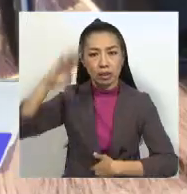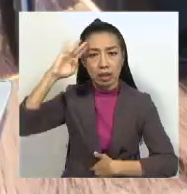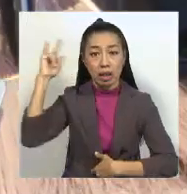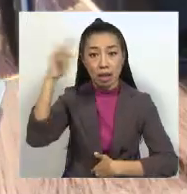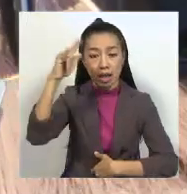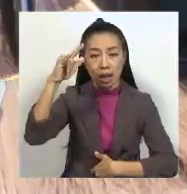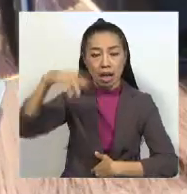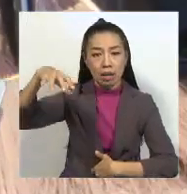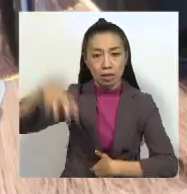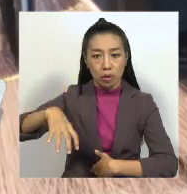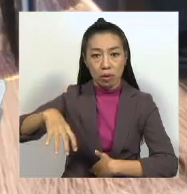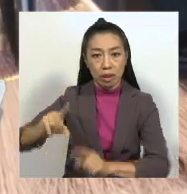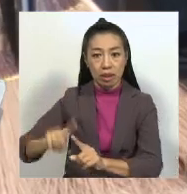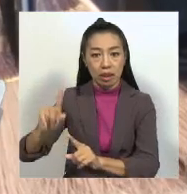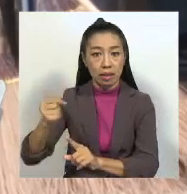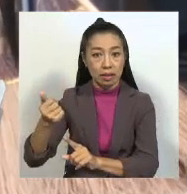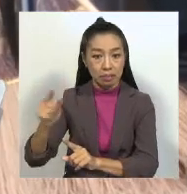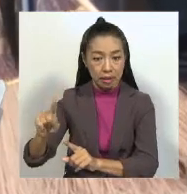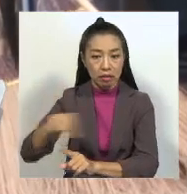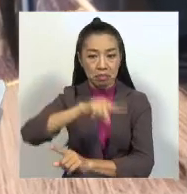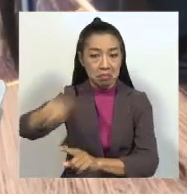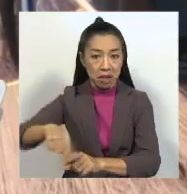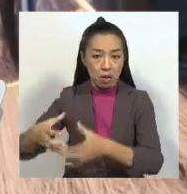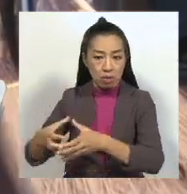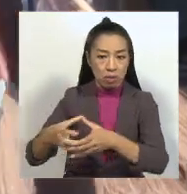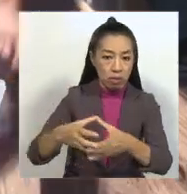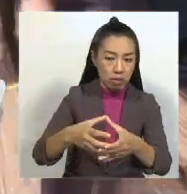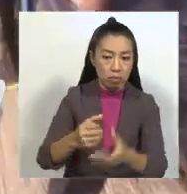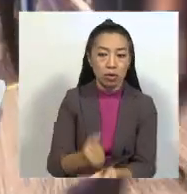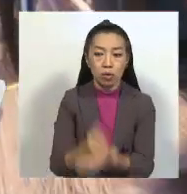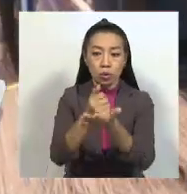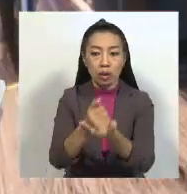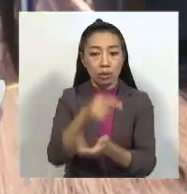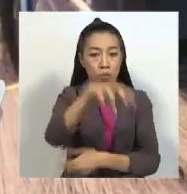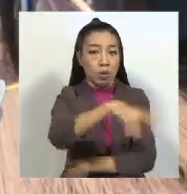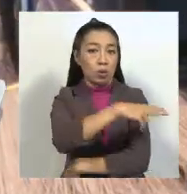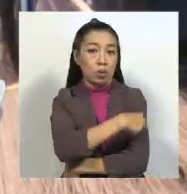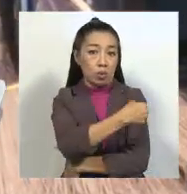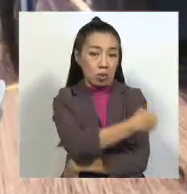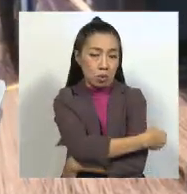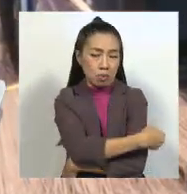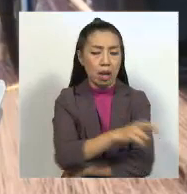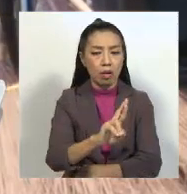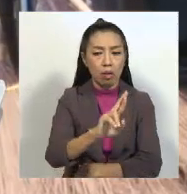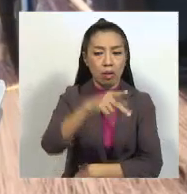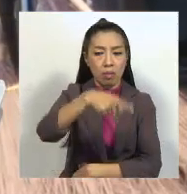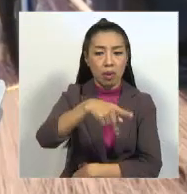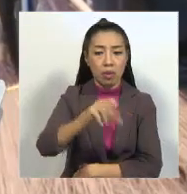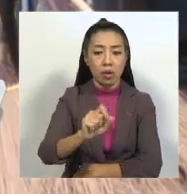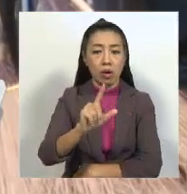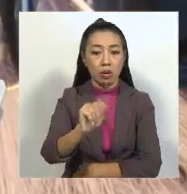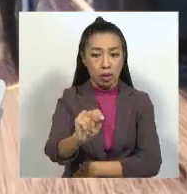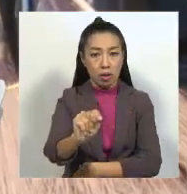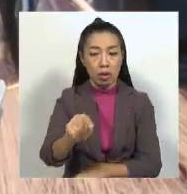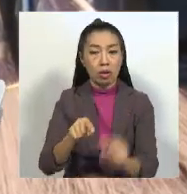องบิน21กำลังเร่งทำความสะอาดโรงพยาบาลส่งเสริมสุขภาพตำบลหน้าเมือง